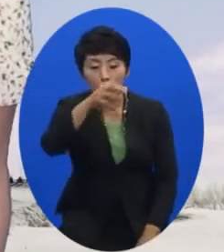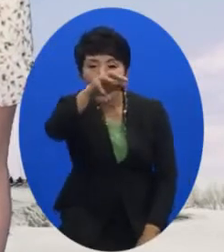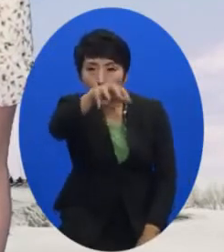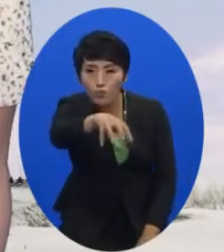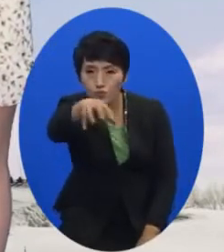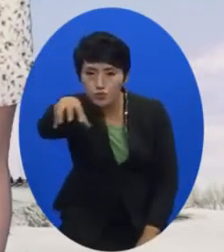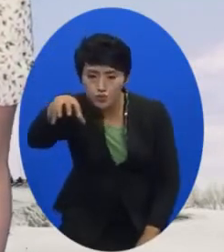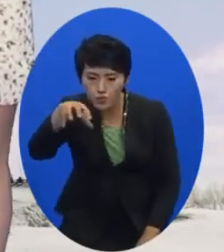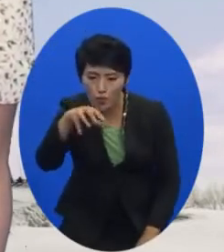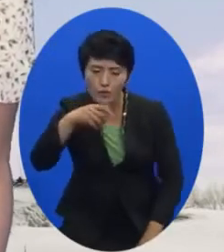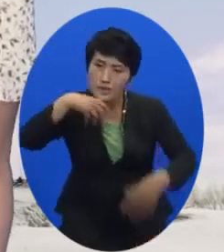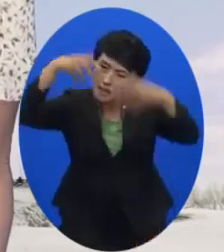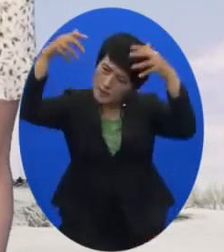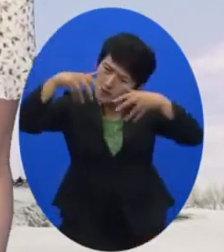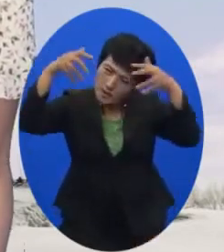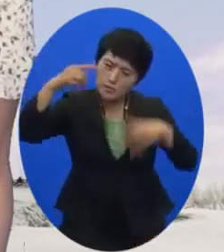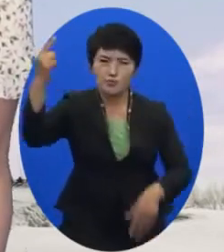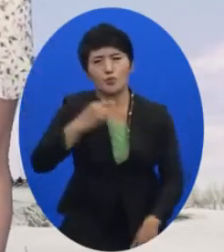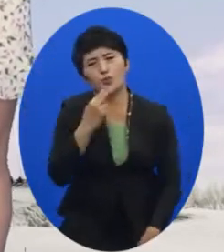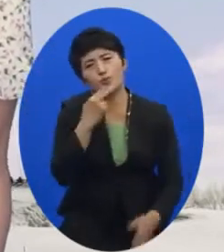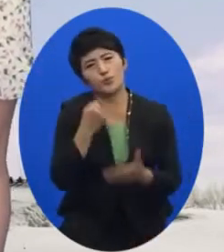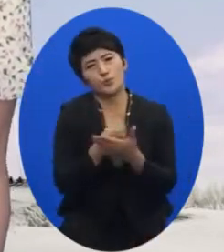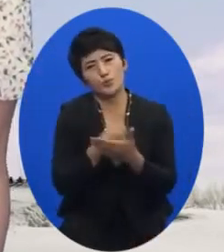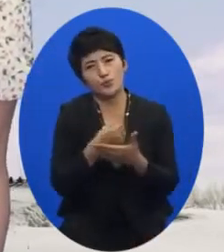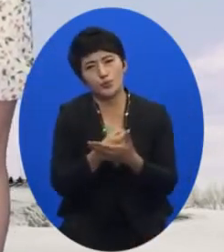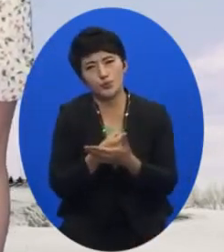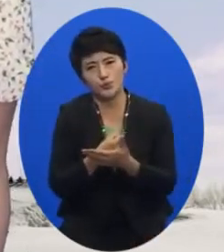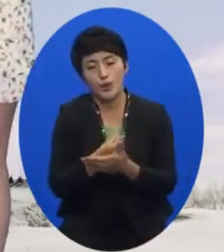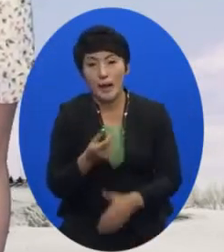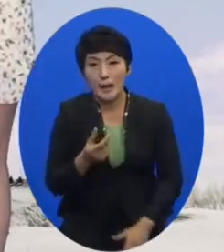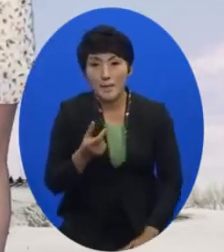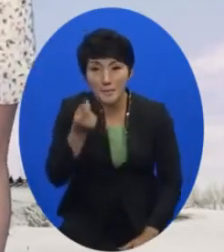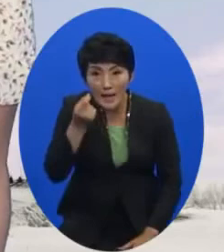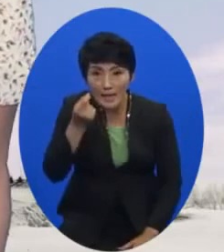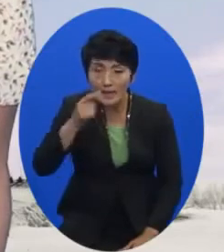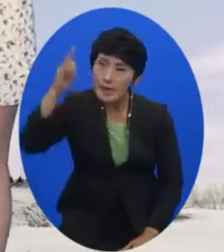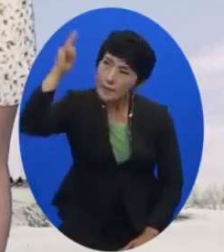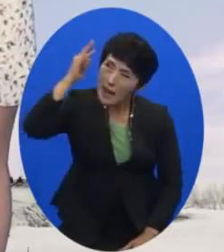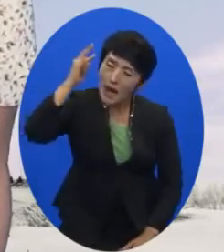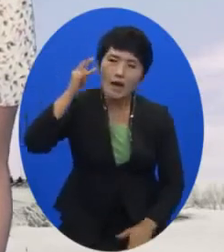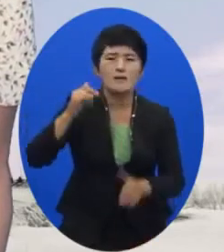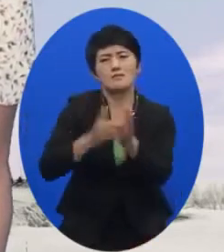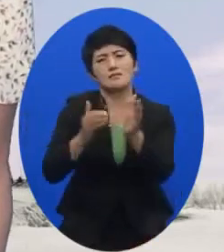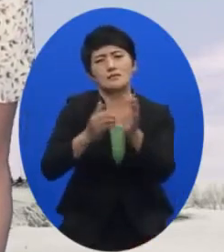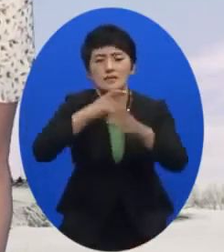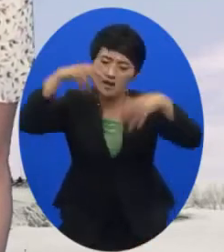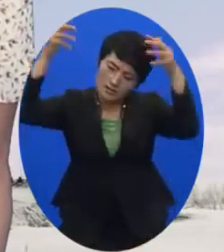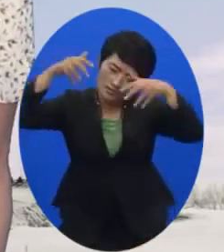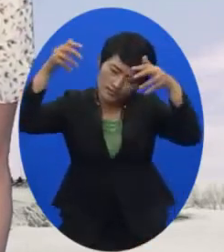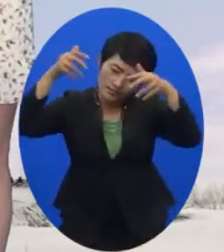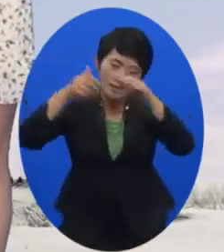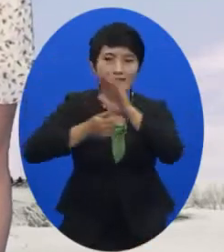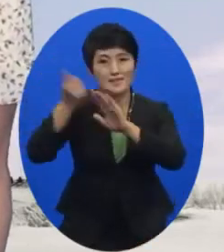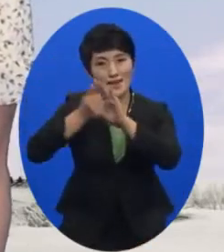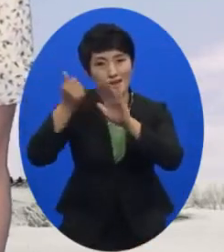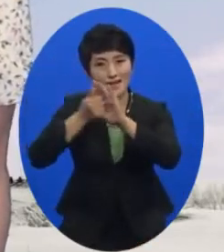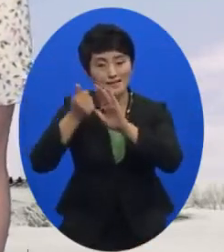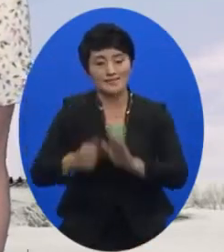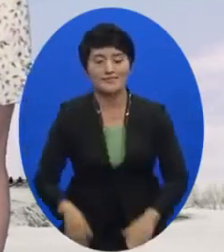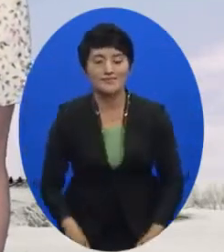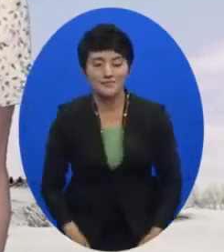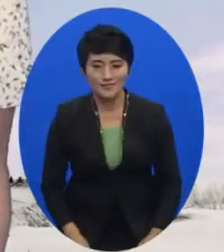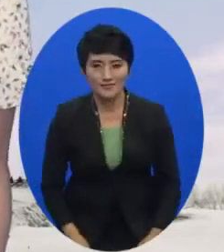비롯한 수도권에는 아직 장맛비 소식이 없습니다. 하루빨리 가뭄 해갈에 도움이 돼 장맛비가 내리길 바라면서 최근